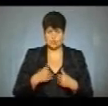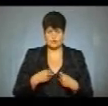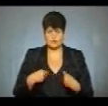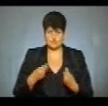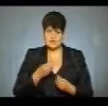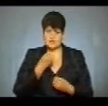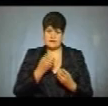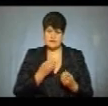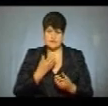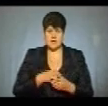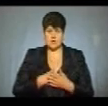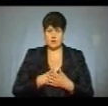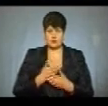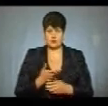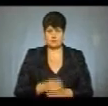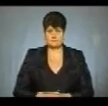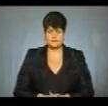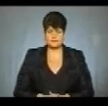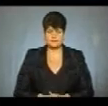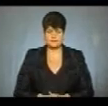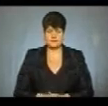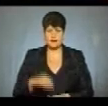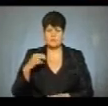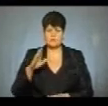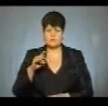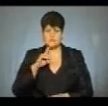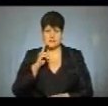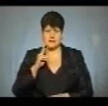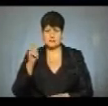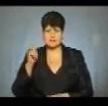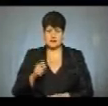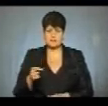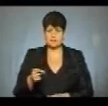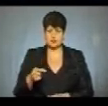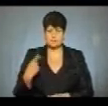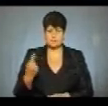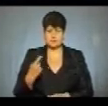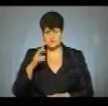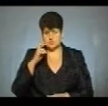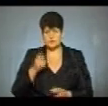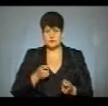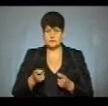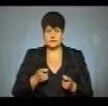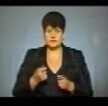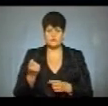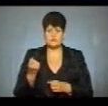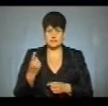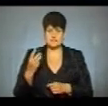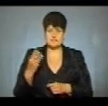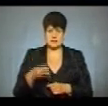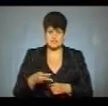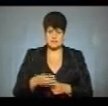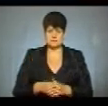йому квіти, бо я його люблю. Президент Володимир Зеленський приїхав до Тернопільської облдержадміністрації об